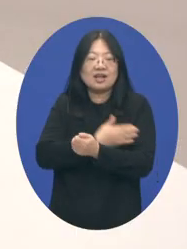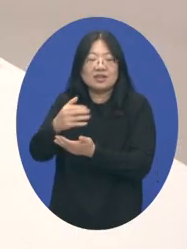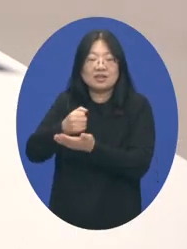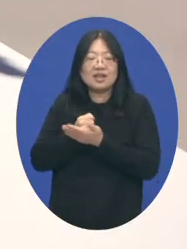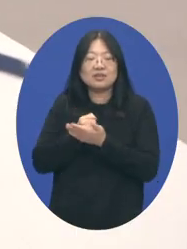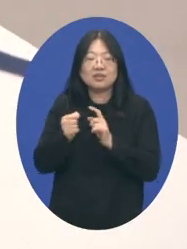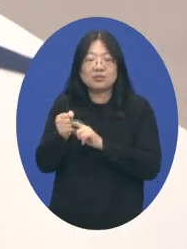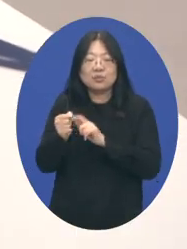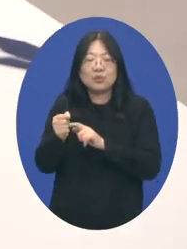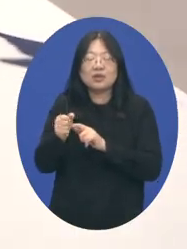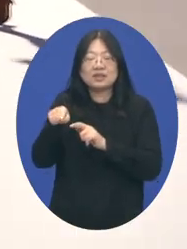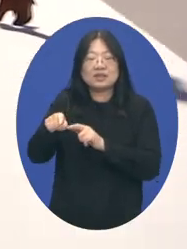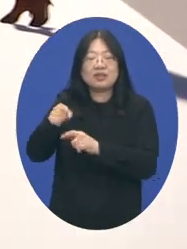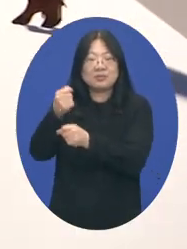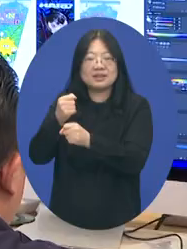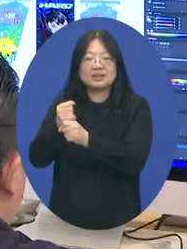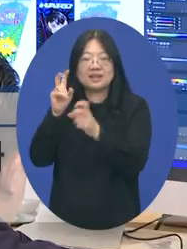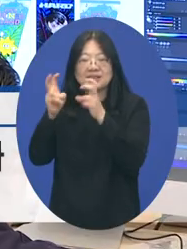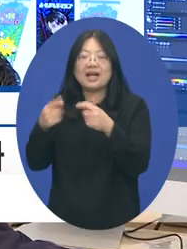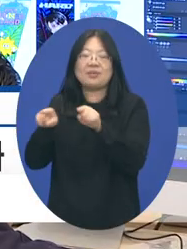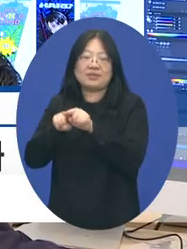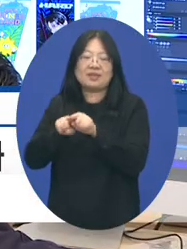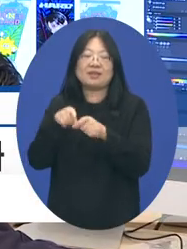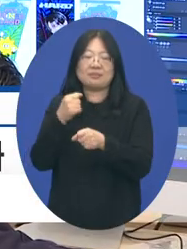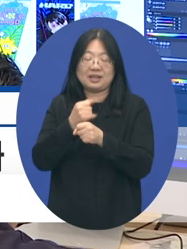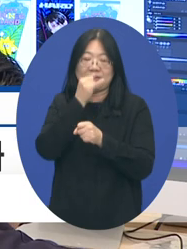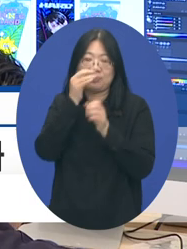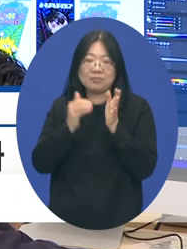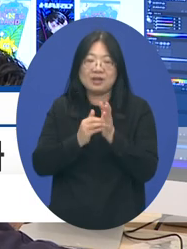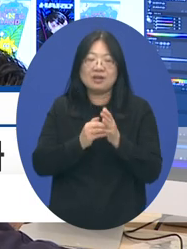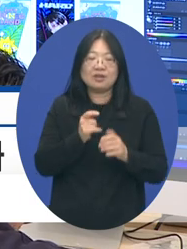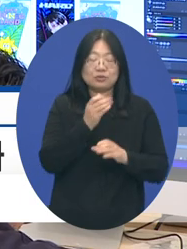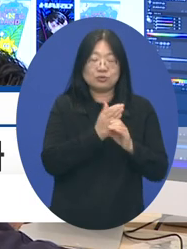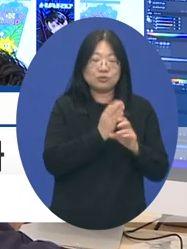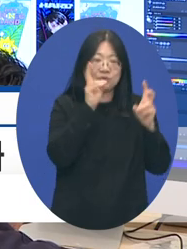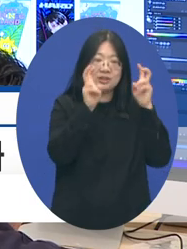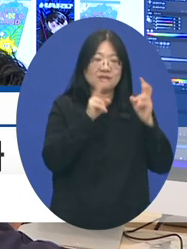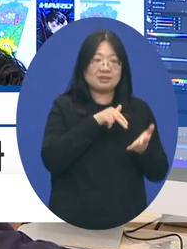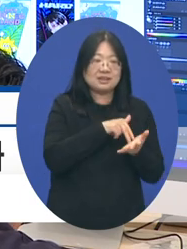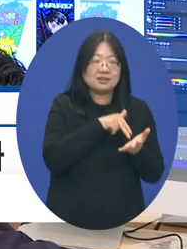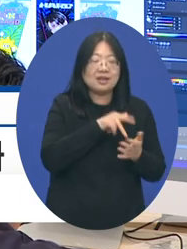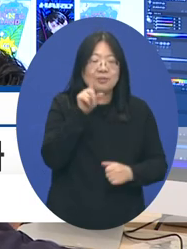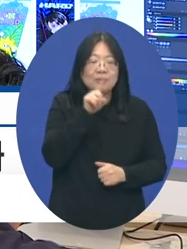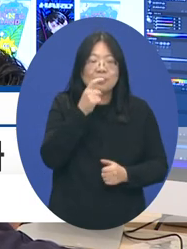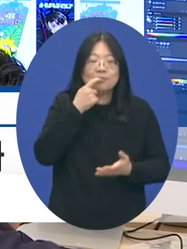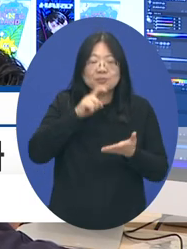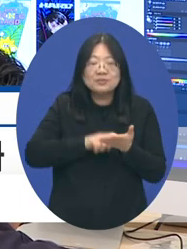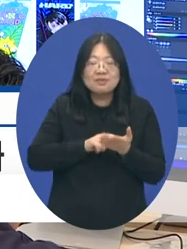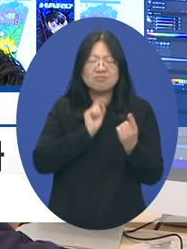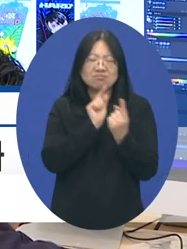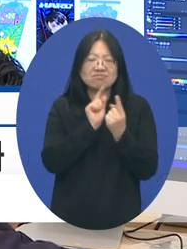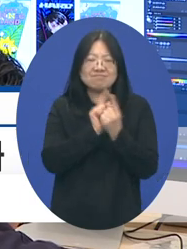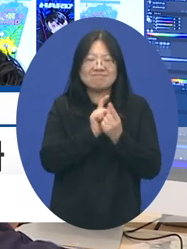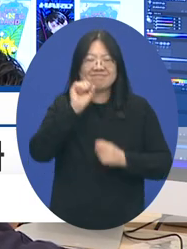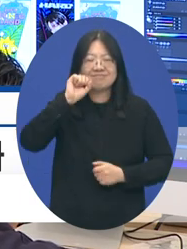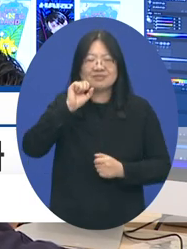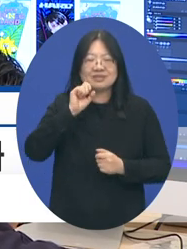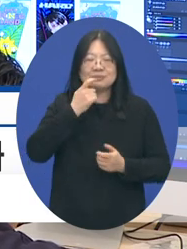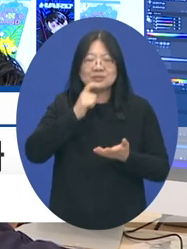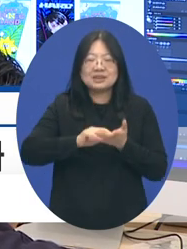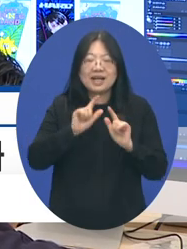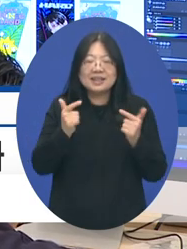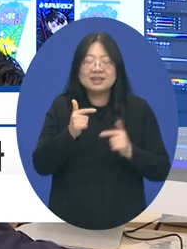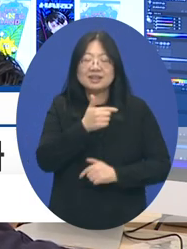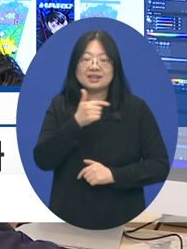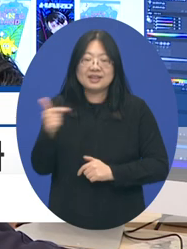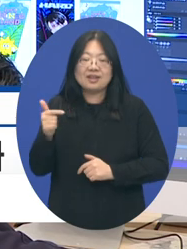콘텐츠 제작사가 만든 합작품입니다. 중소 업체들 입장에서는 이제 그 쉽게 좀 접하기 힘든